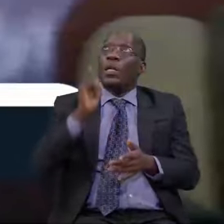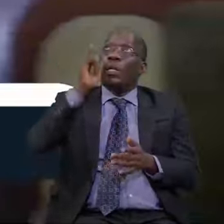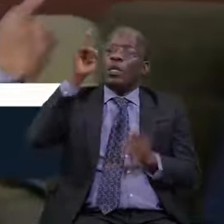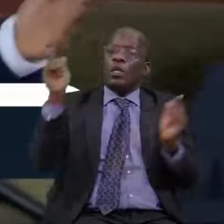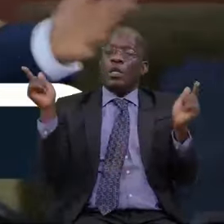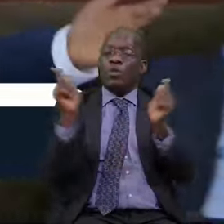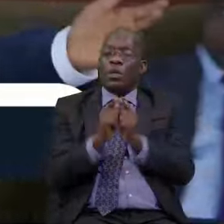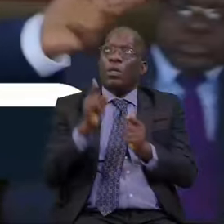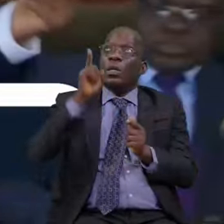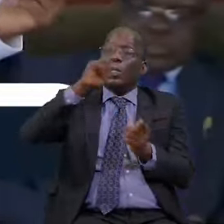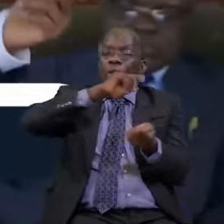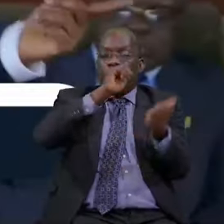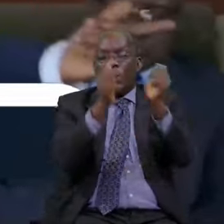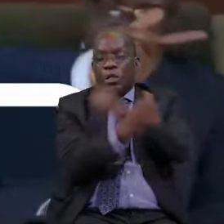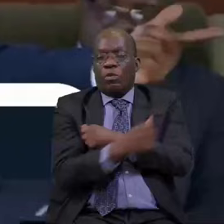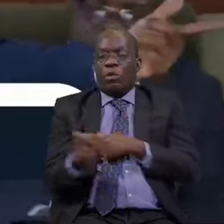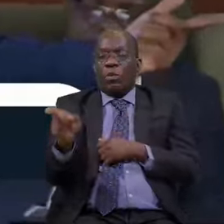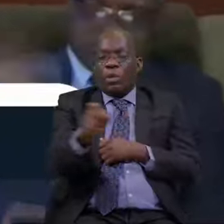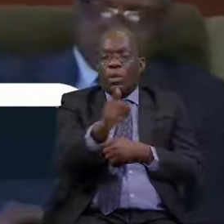toute personne qu'il rencontre,